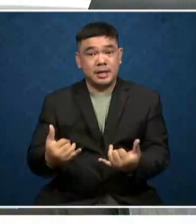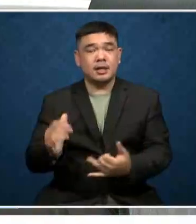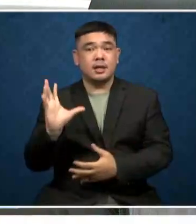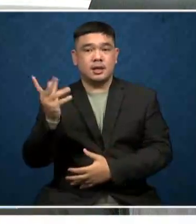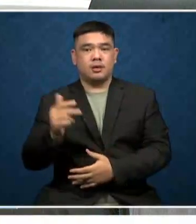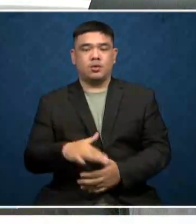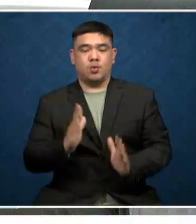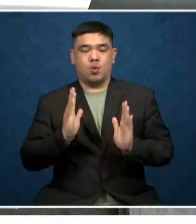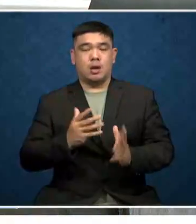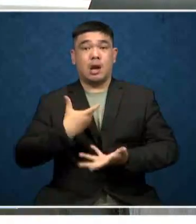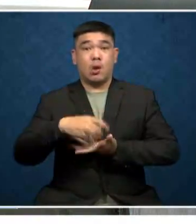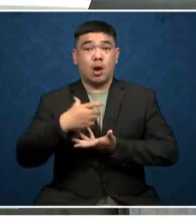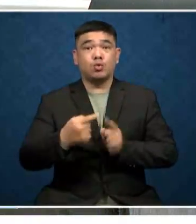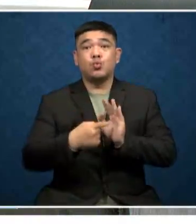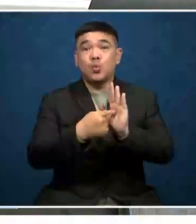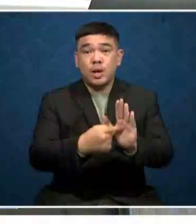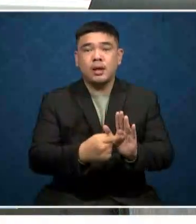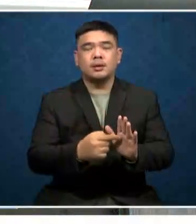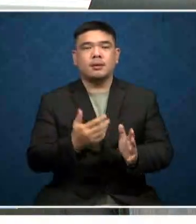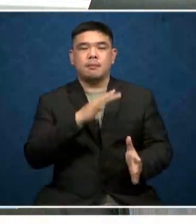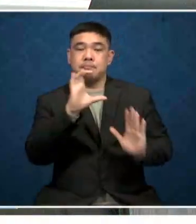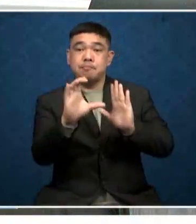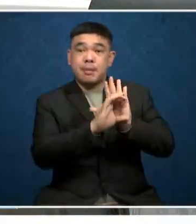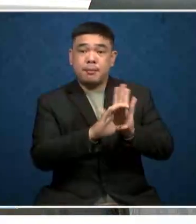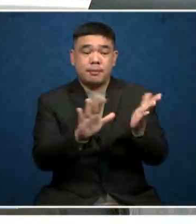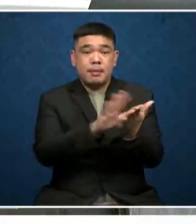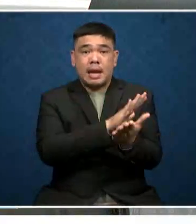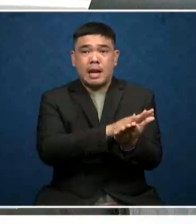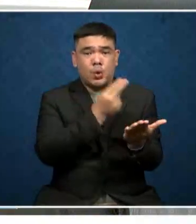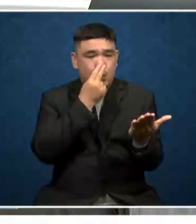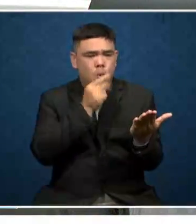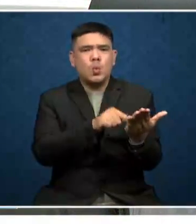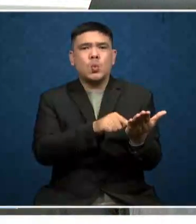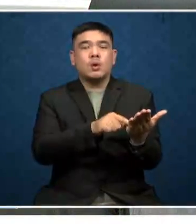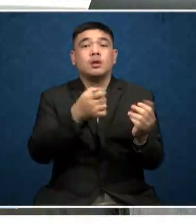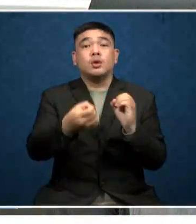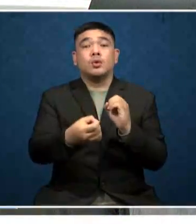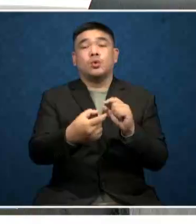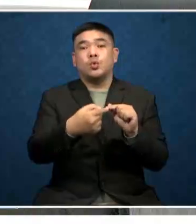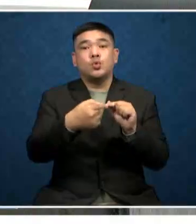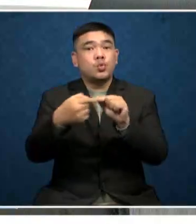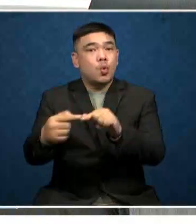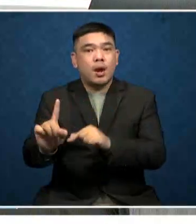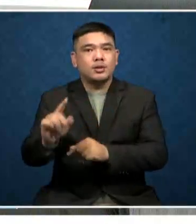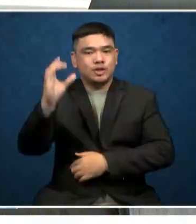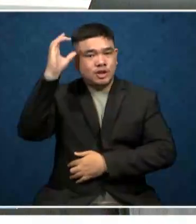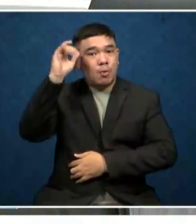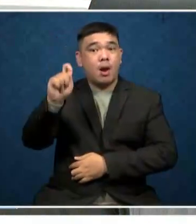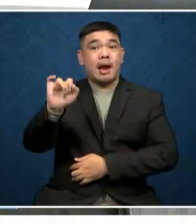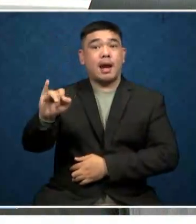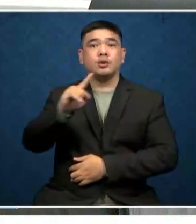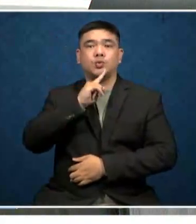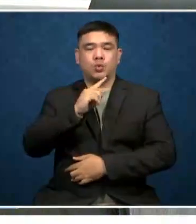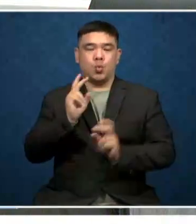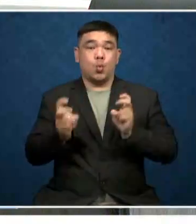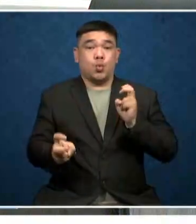ผู้นำเสนอก็ได้ยกตัวอย่างอย่างในภาพในเอกสารนี่ก็สะท้อนถึงปัญญาประดิษฐ์ที่อาจจะเป็นพ